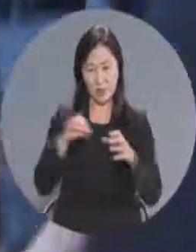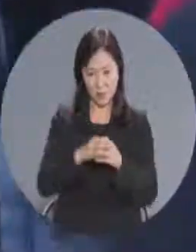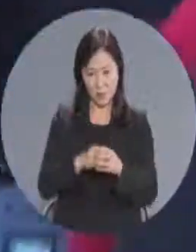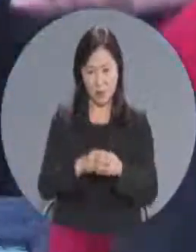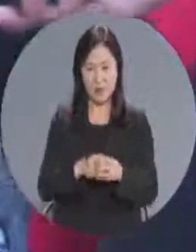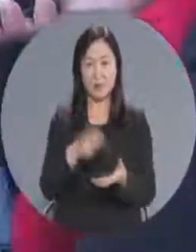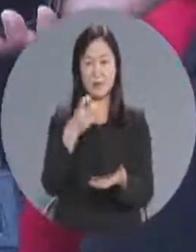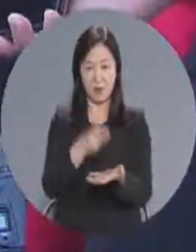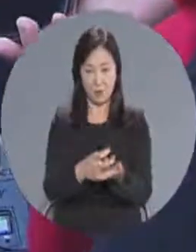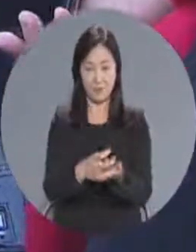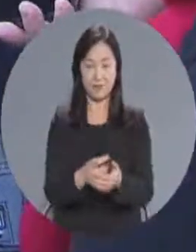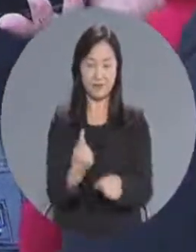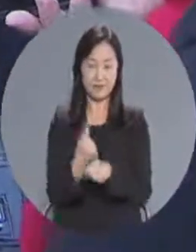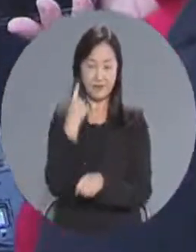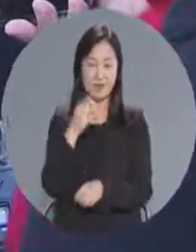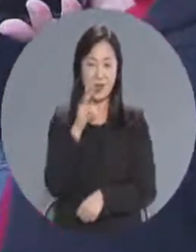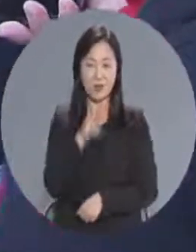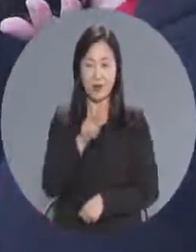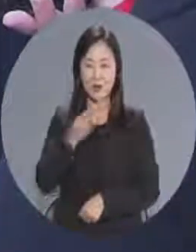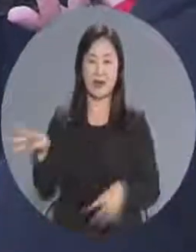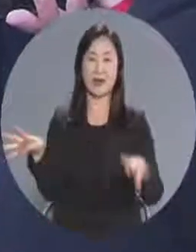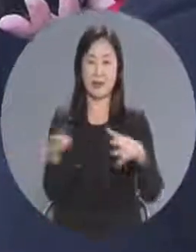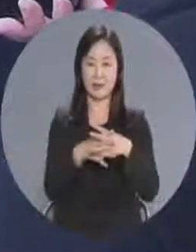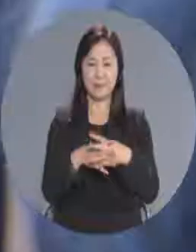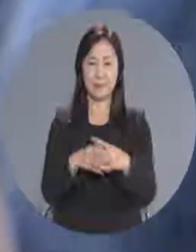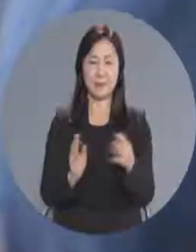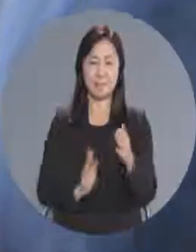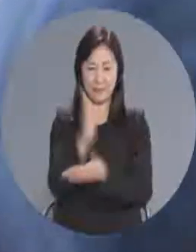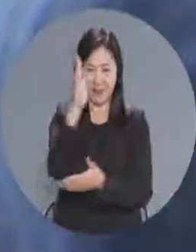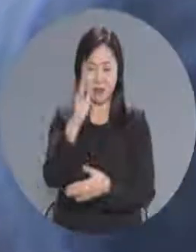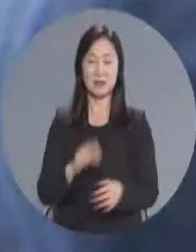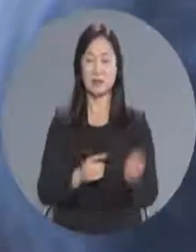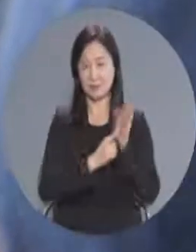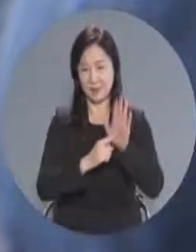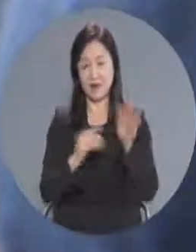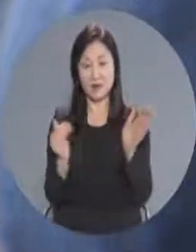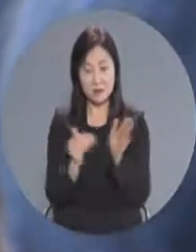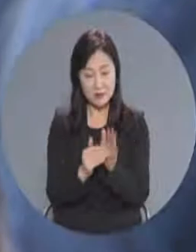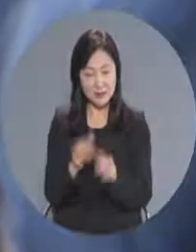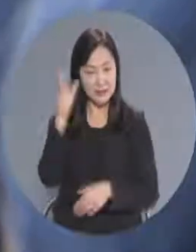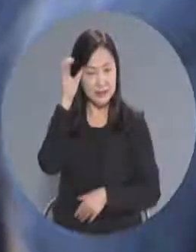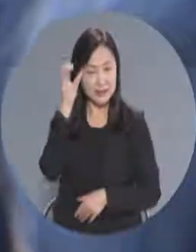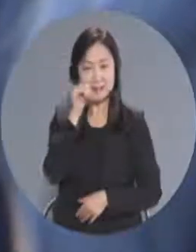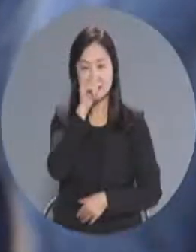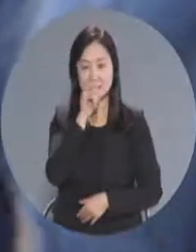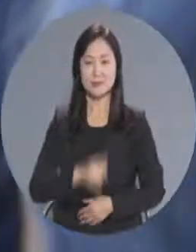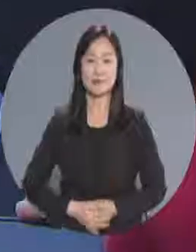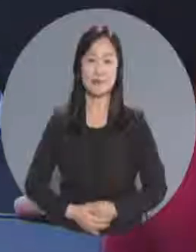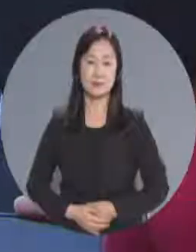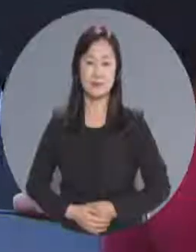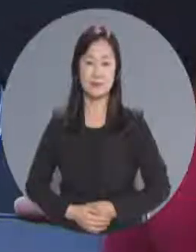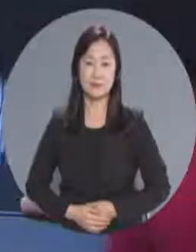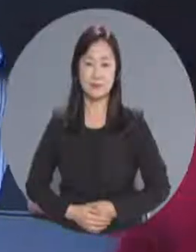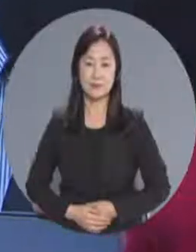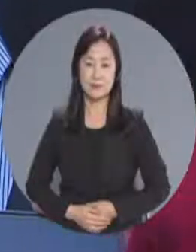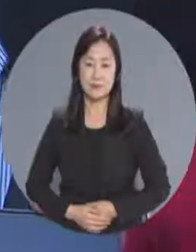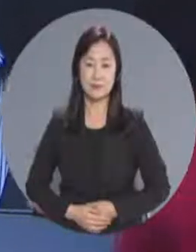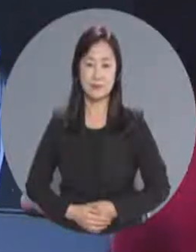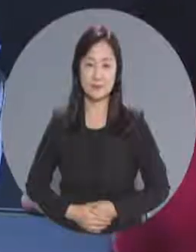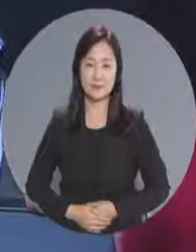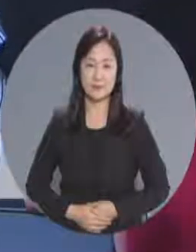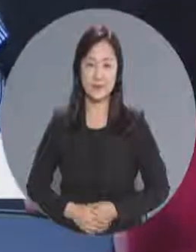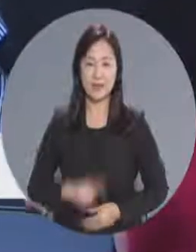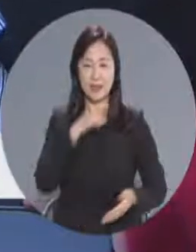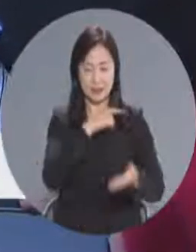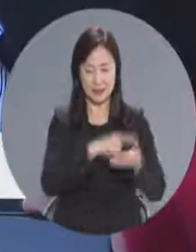개정안을 지난해 여야 합의를 통해서 통과시킨 사실을 언급해 기대감을 갖게 했습니다. 우리 희생자분들과